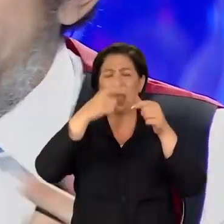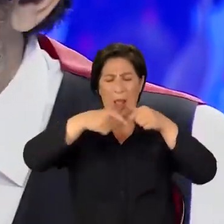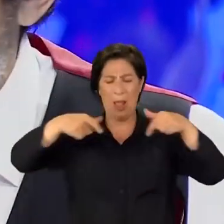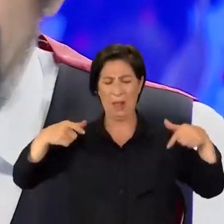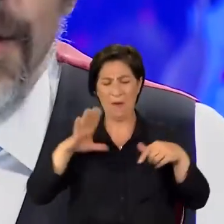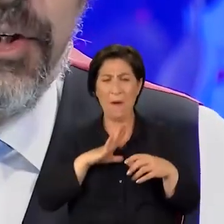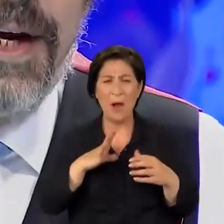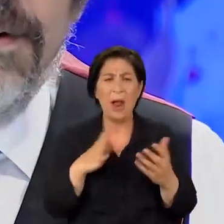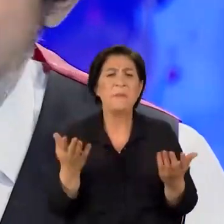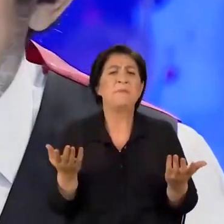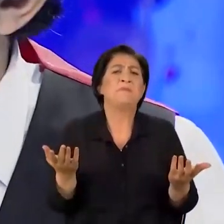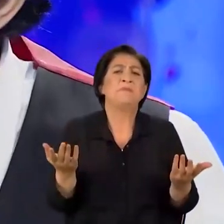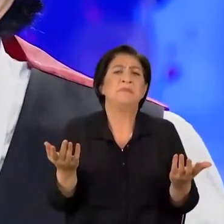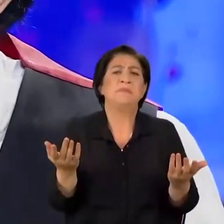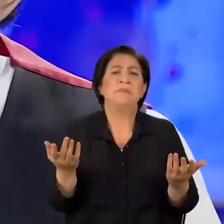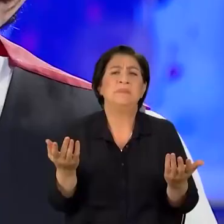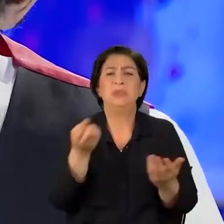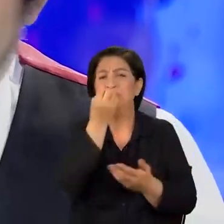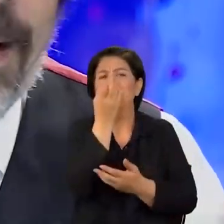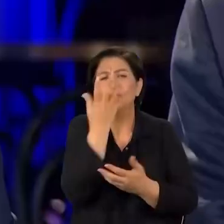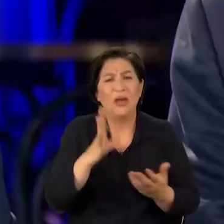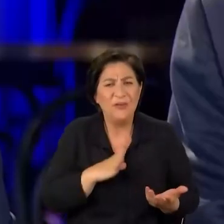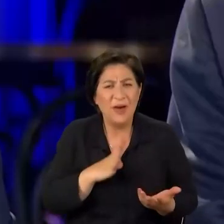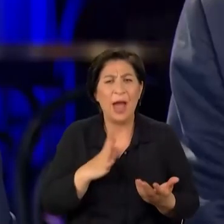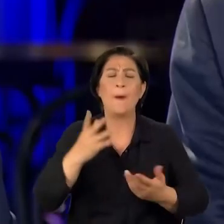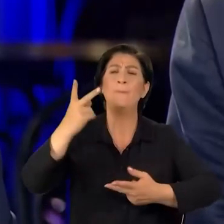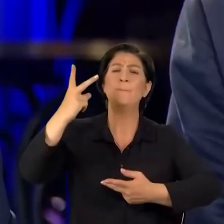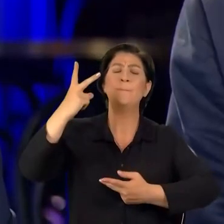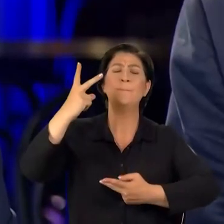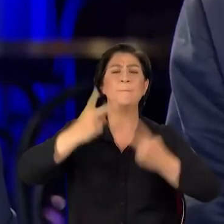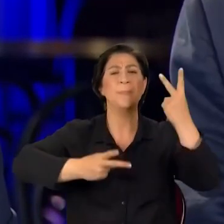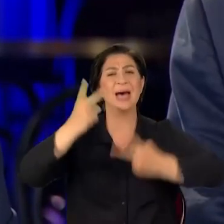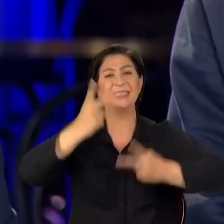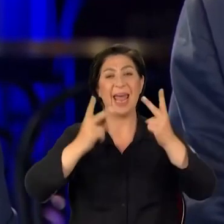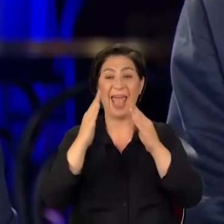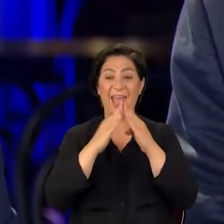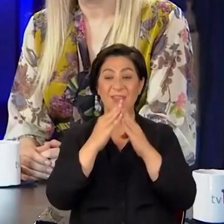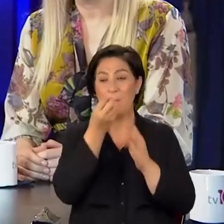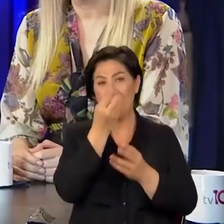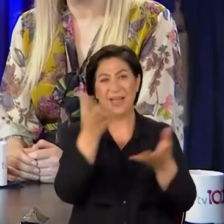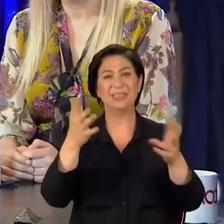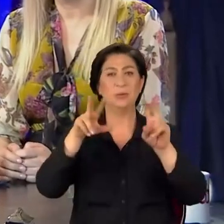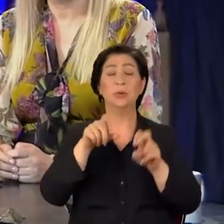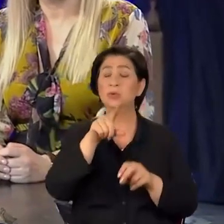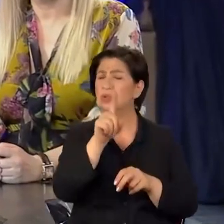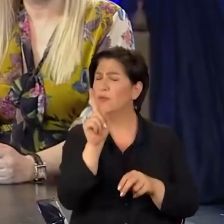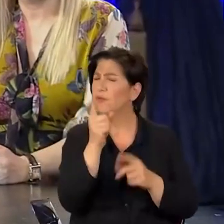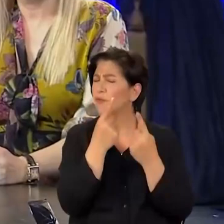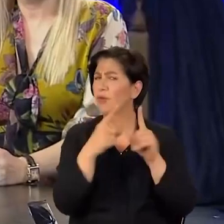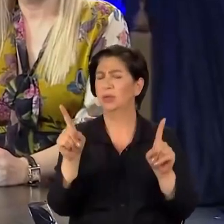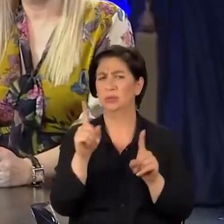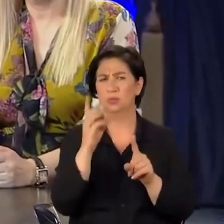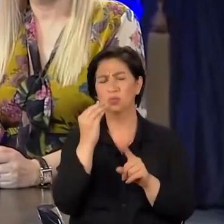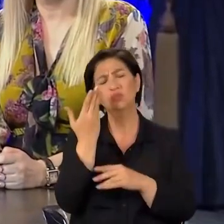büfe var, işte çiçek var. Bazıları işte evinin bahçesinde çekiyor falan. Bir tek sizde.